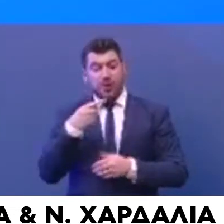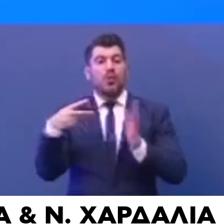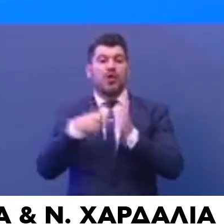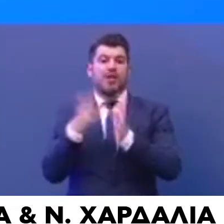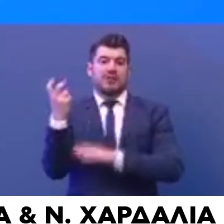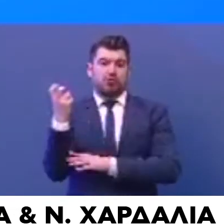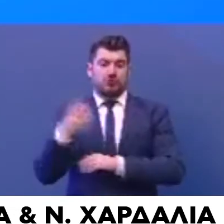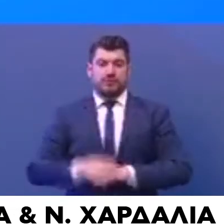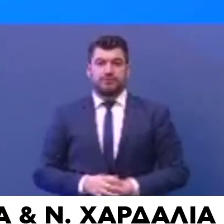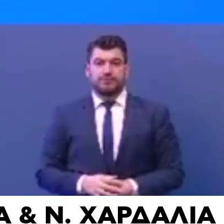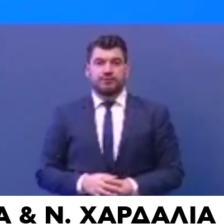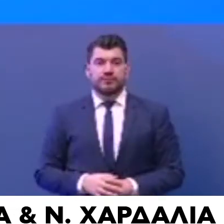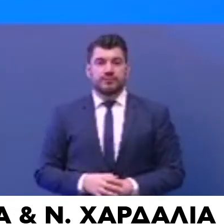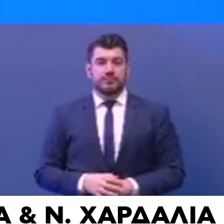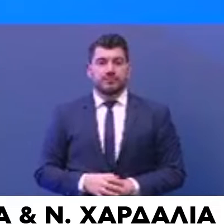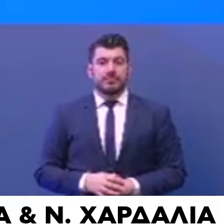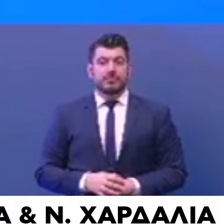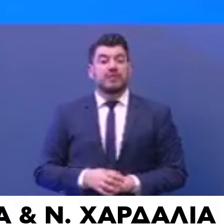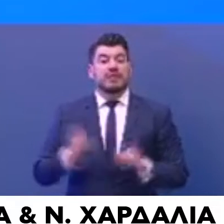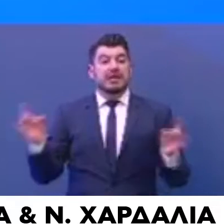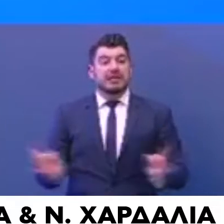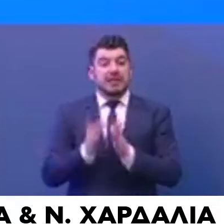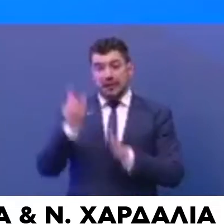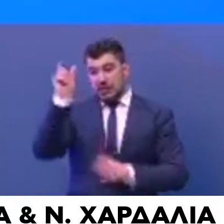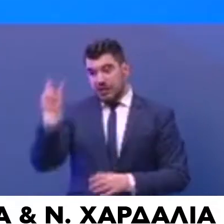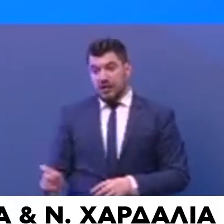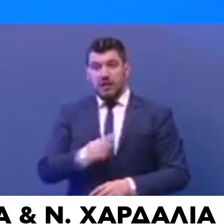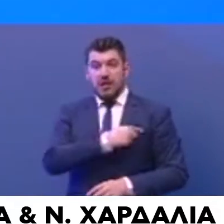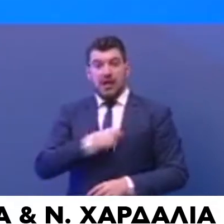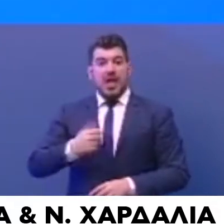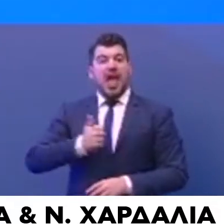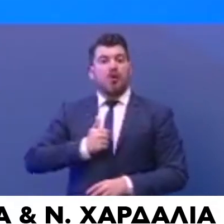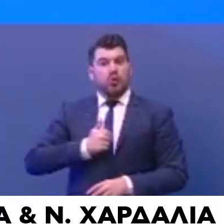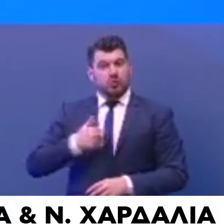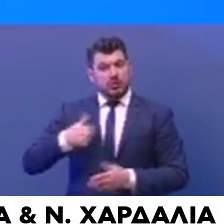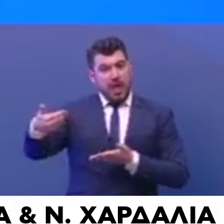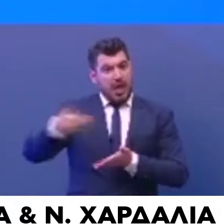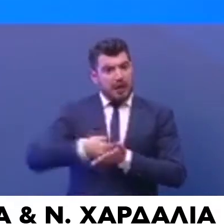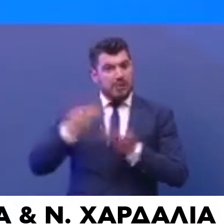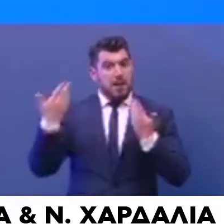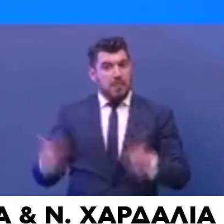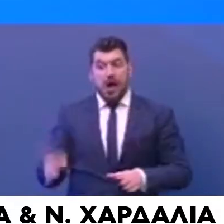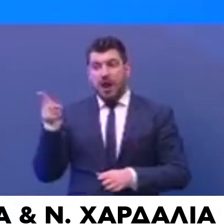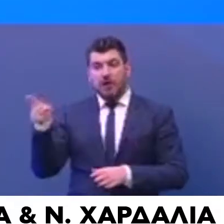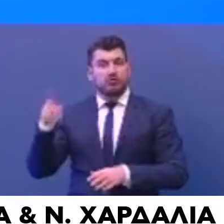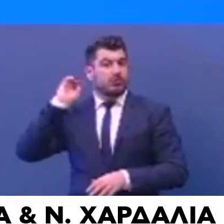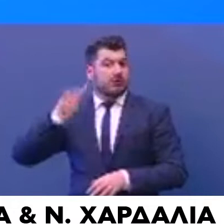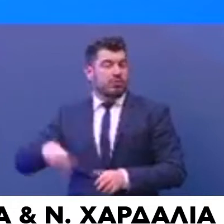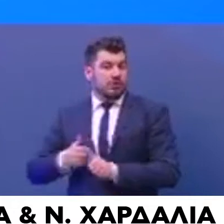2020. Στις περιπτώσεις που ο εργοδότης, παρά το αποδεδειγμένο αίτημα του εργαζομένου, δεν εφαρμόζει τη διάταξη